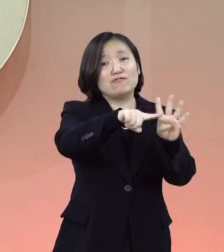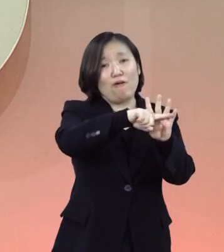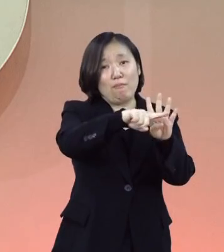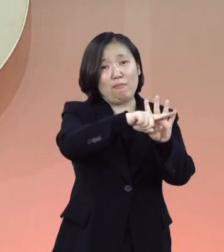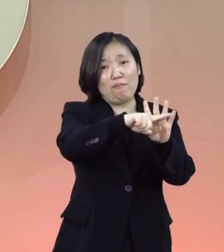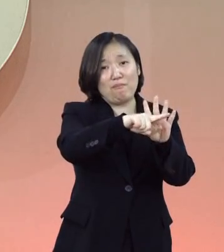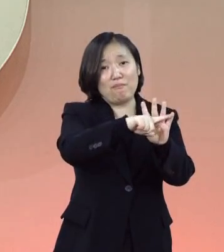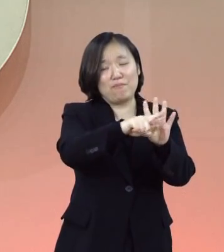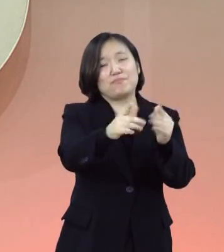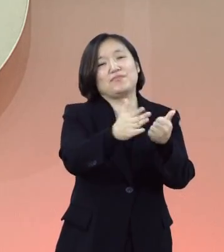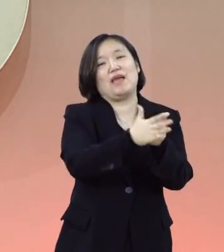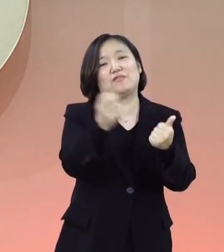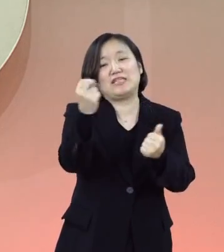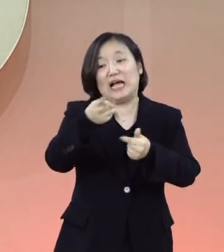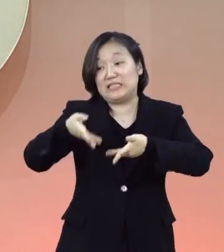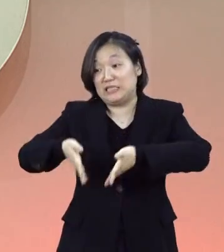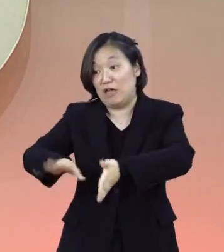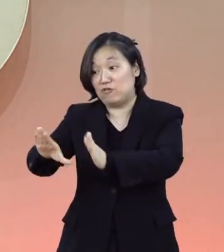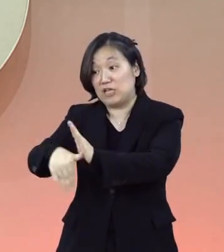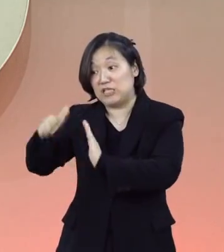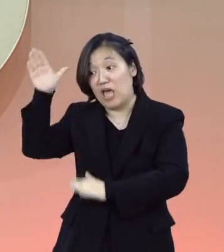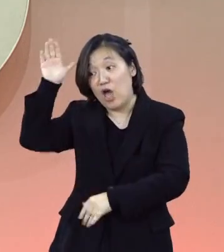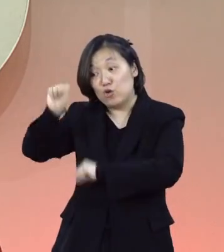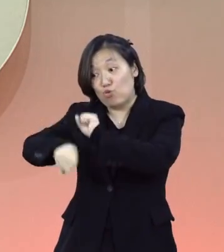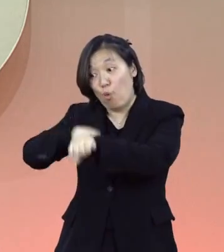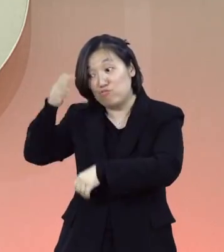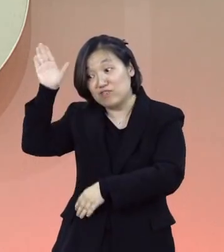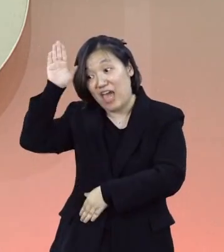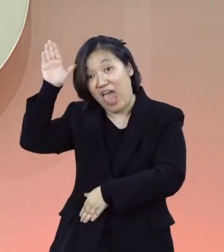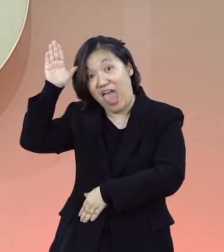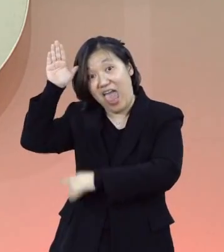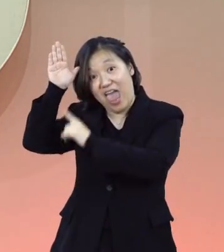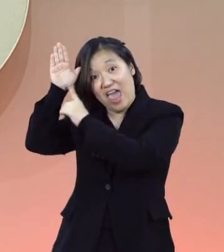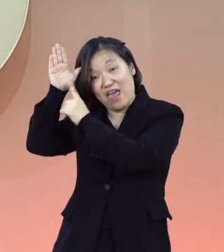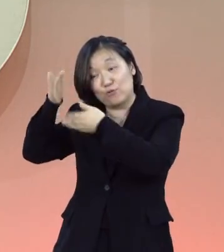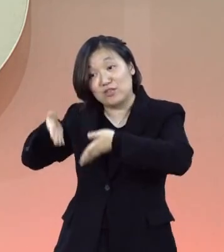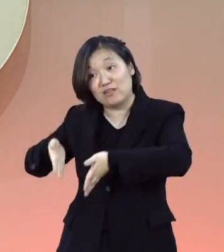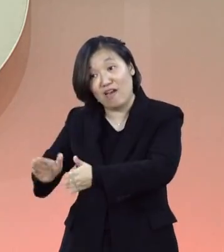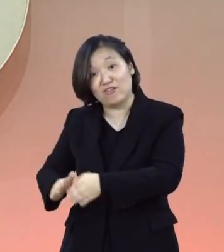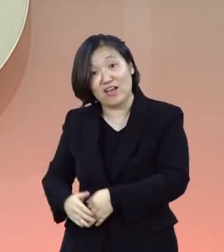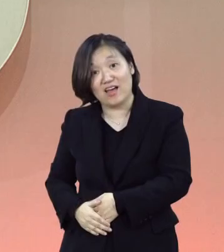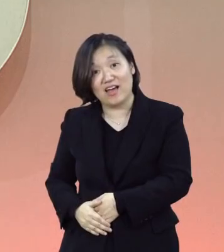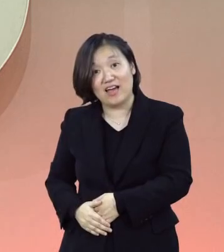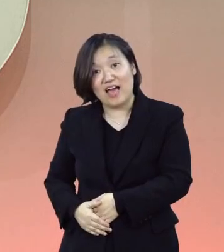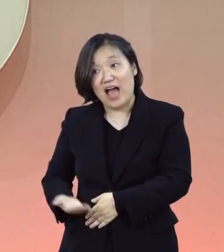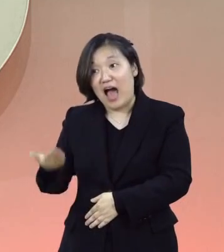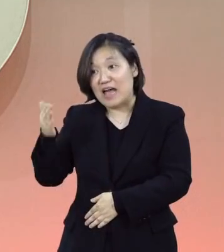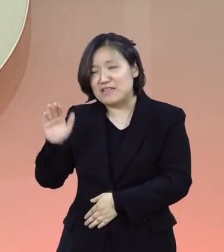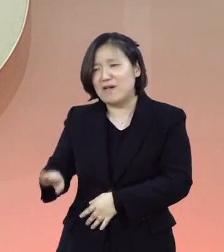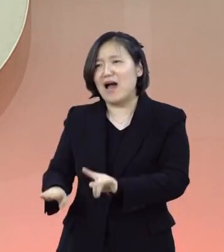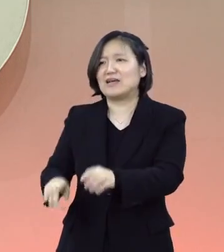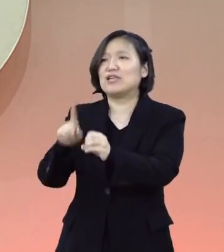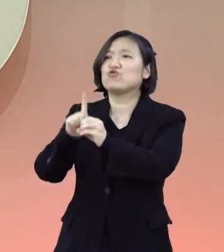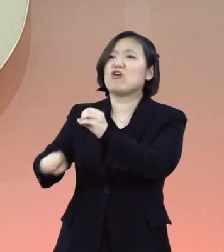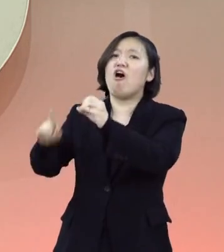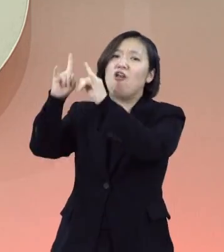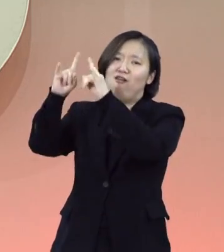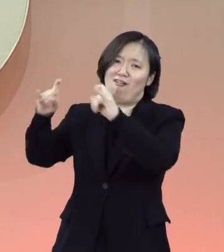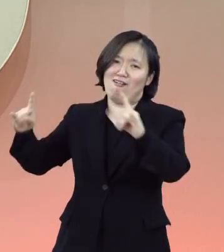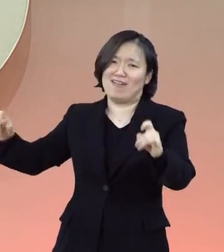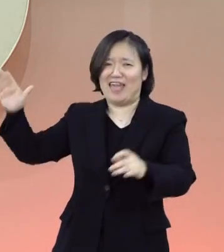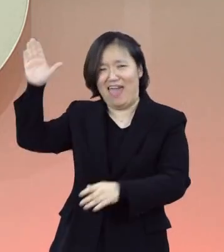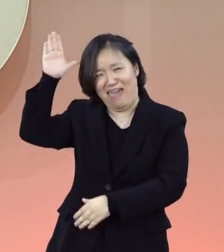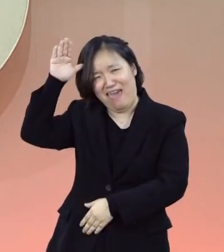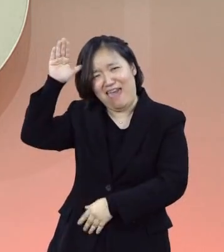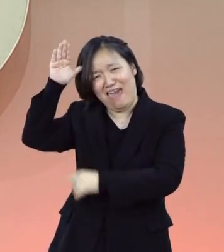태어났지만 그래도 스님에게 공양 올렸던 그 공덕의 힘에 의해서 개로 태어났지만